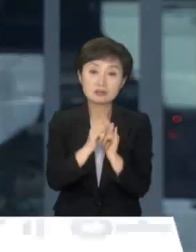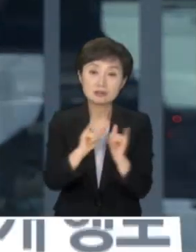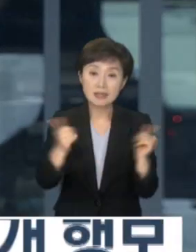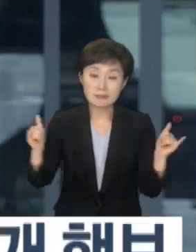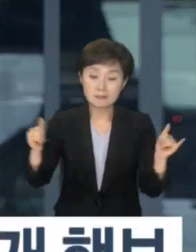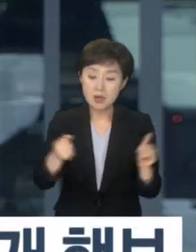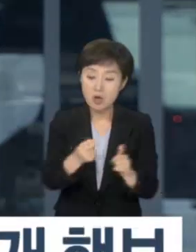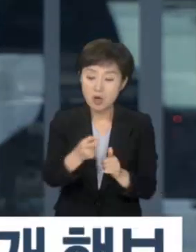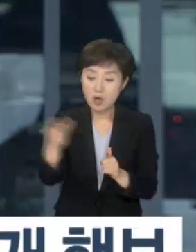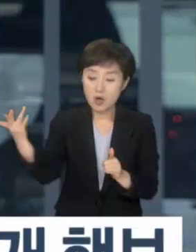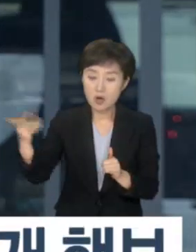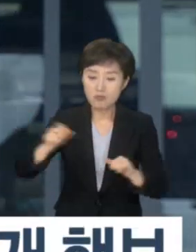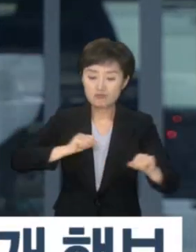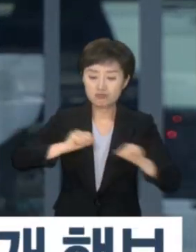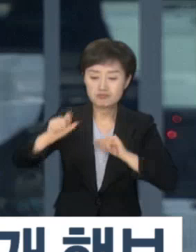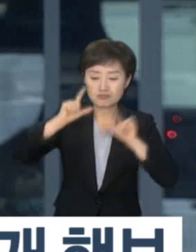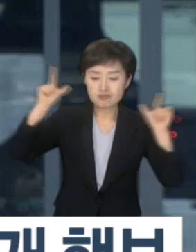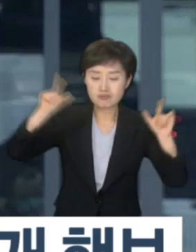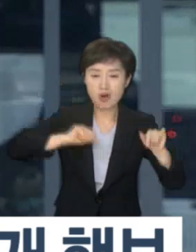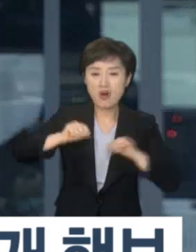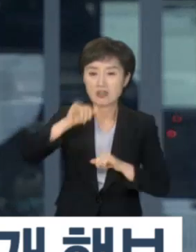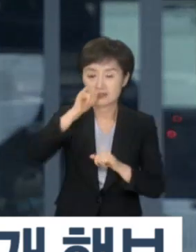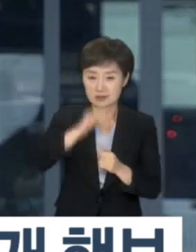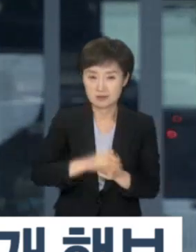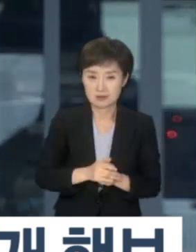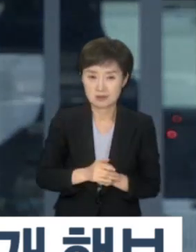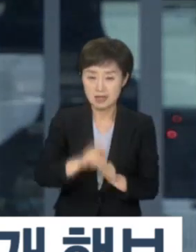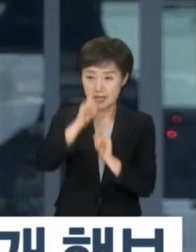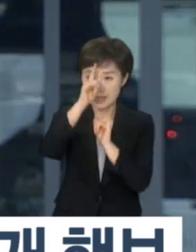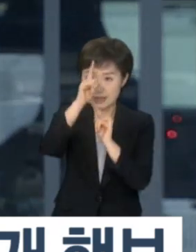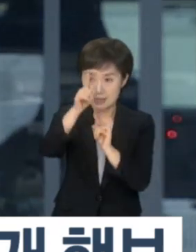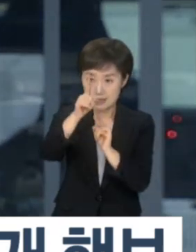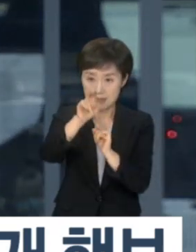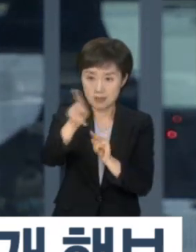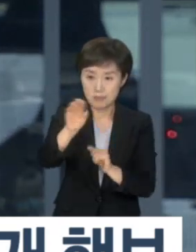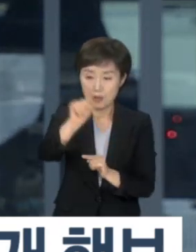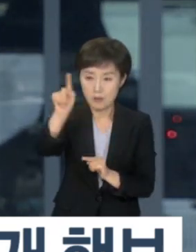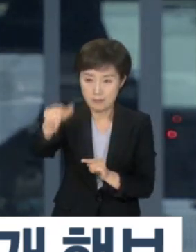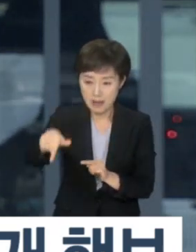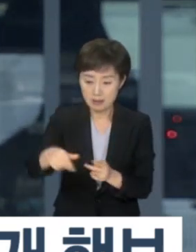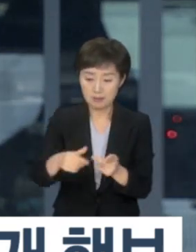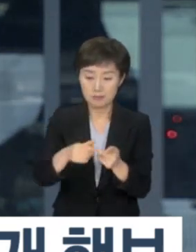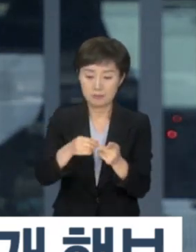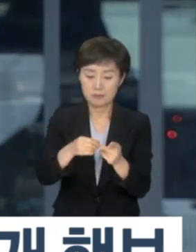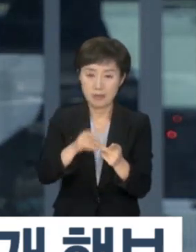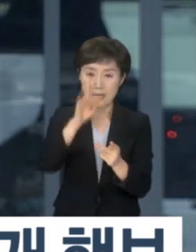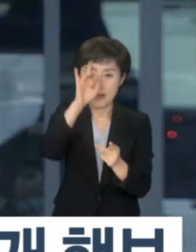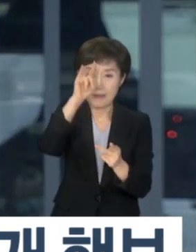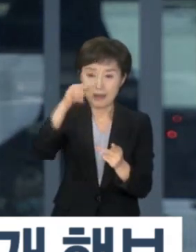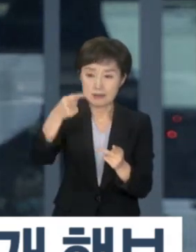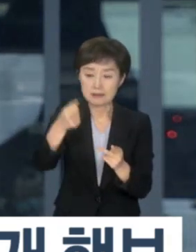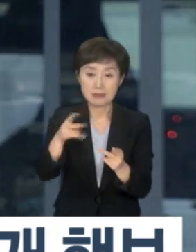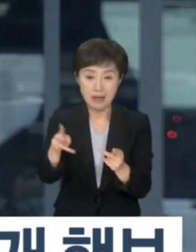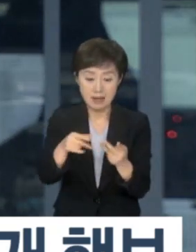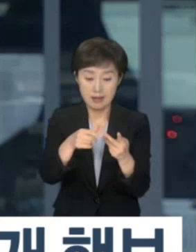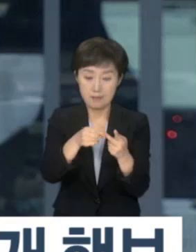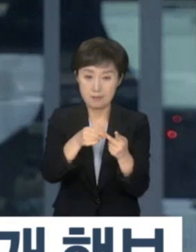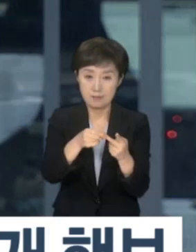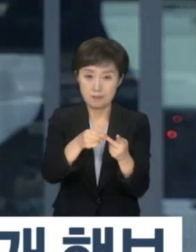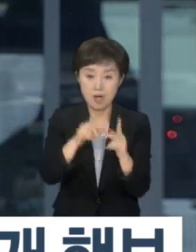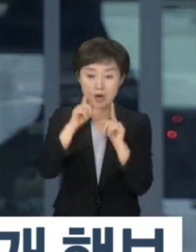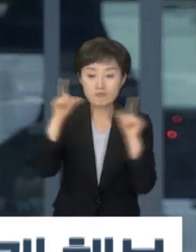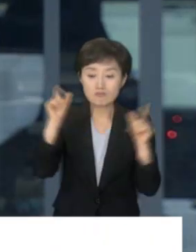처음으로 4대강 보 걷기 행사에 참석을 했고 박근혜 전 대통령도 오늘 아버지의 44주기 추도식에 참석을